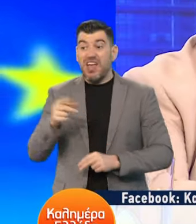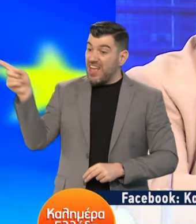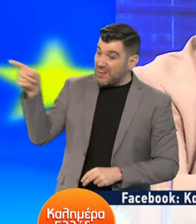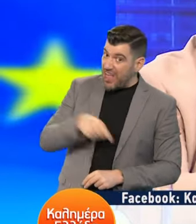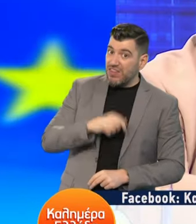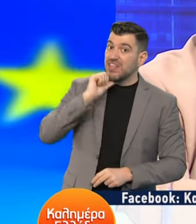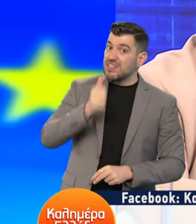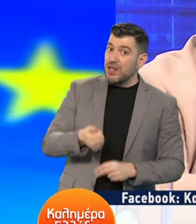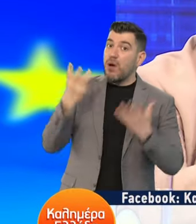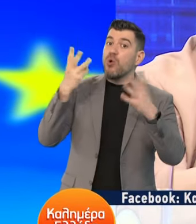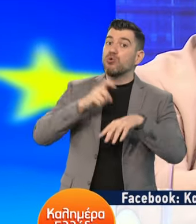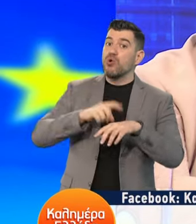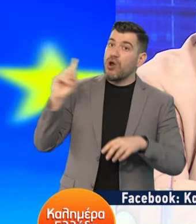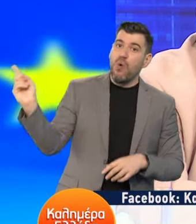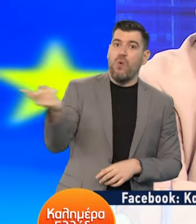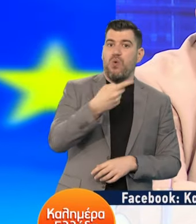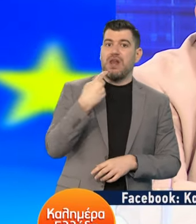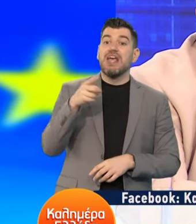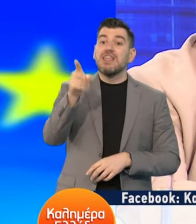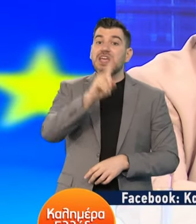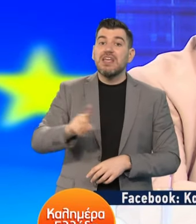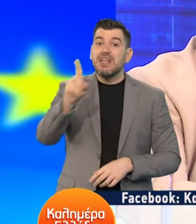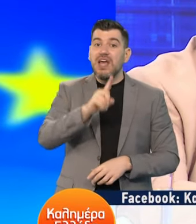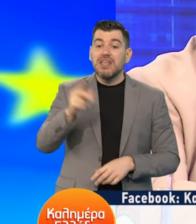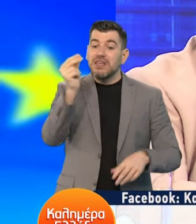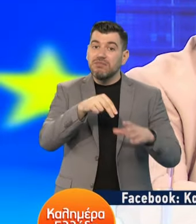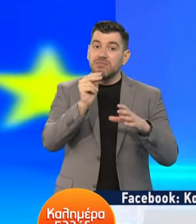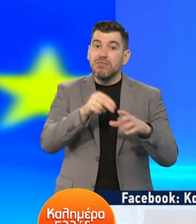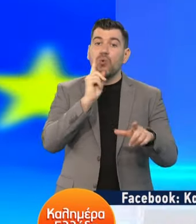στο Σύνταγμα και την Κυριακή με το ψηφοδέλτιο του ΚΚΕ στην κάλπη.